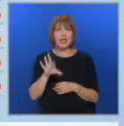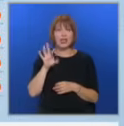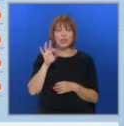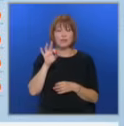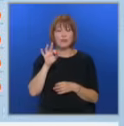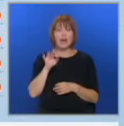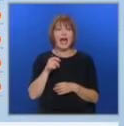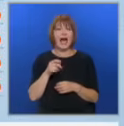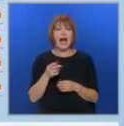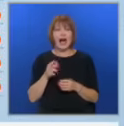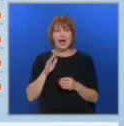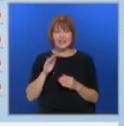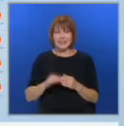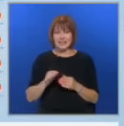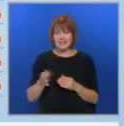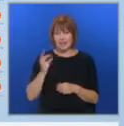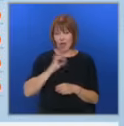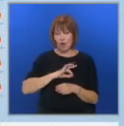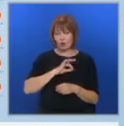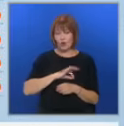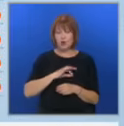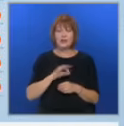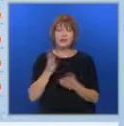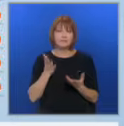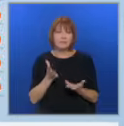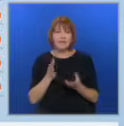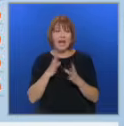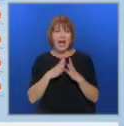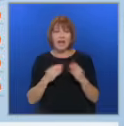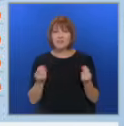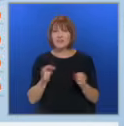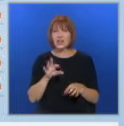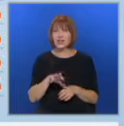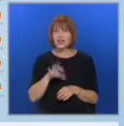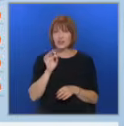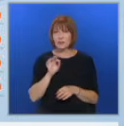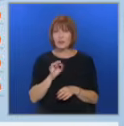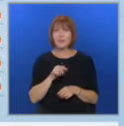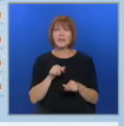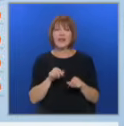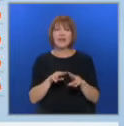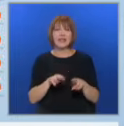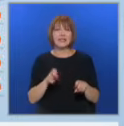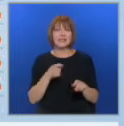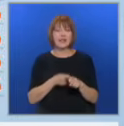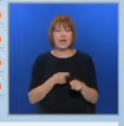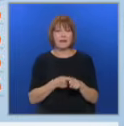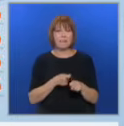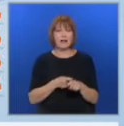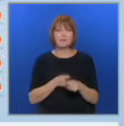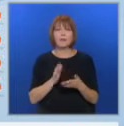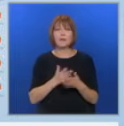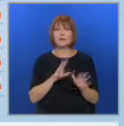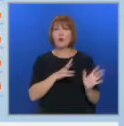на доверие. Изследването е проведено от Gallup International Balkan за БНТ между 27 юни и 5 юли тази година сред